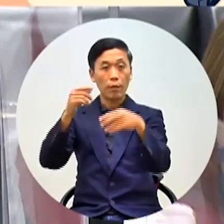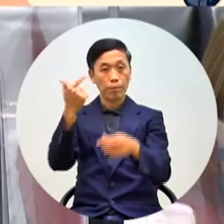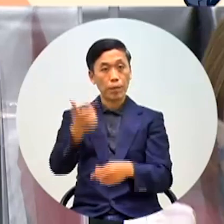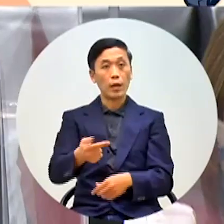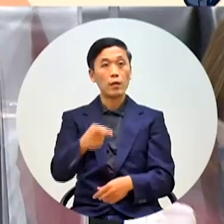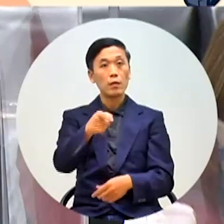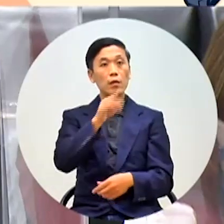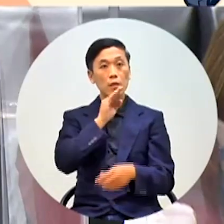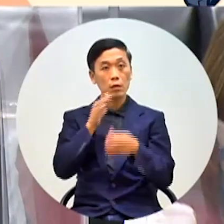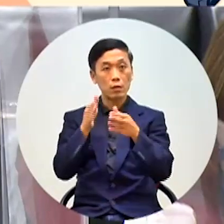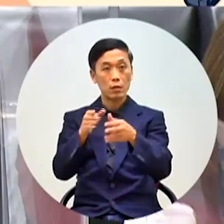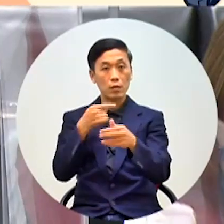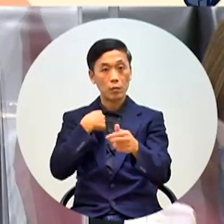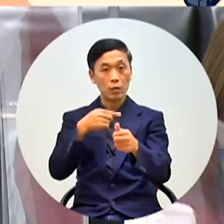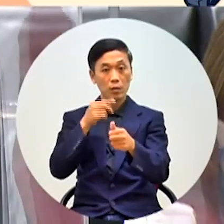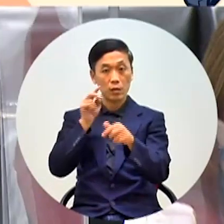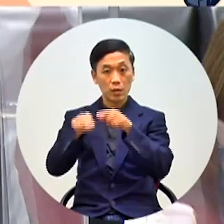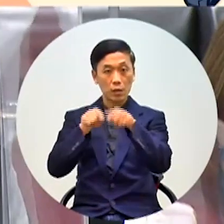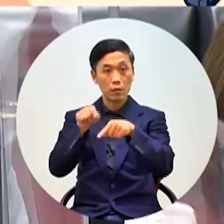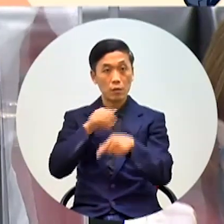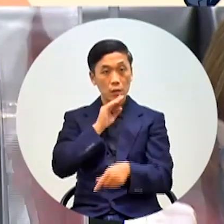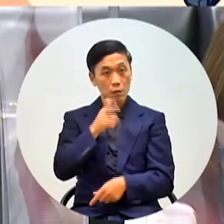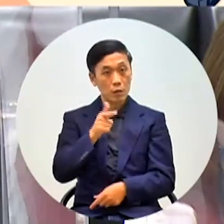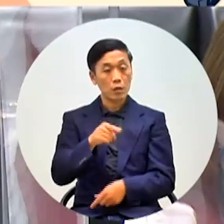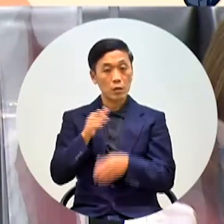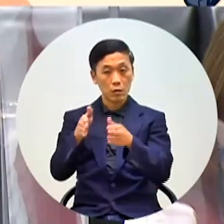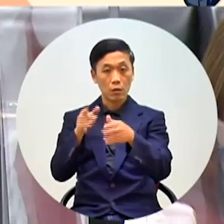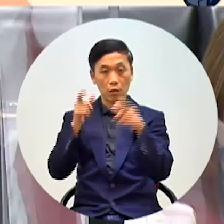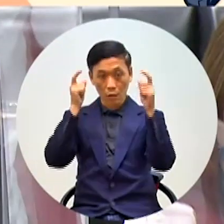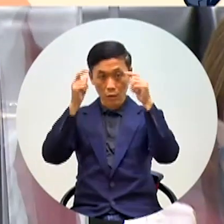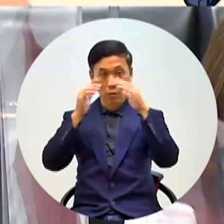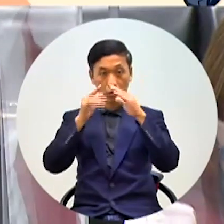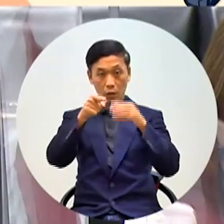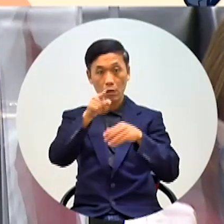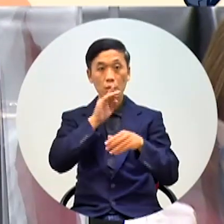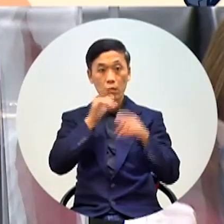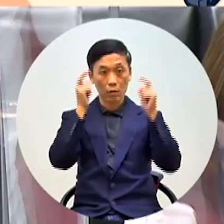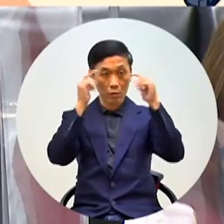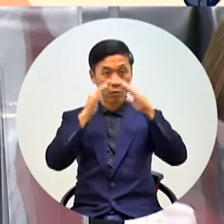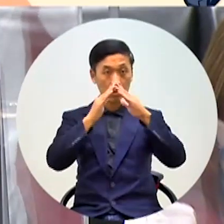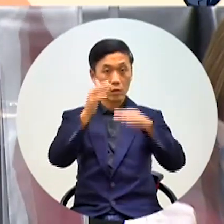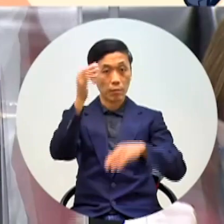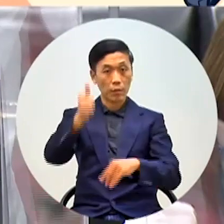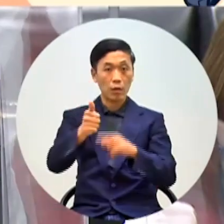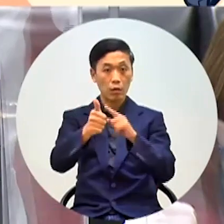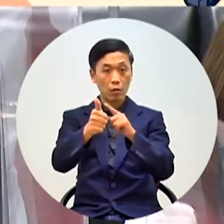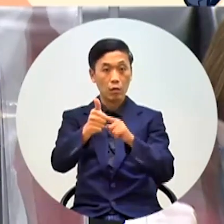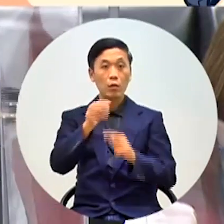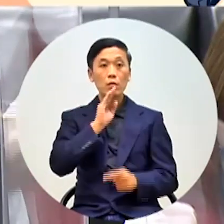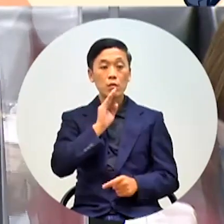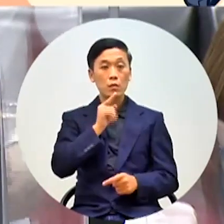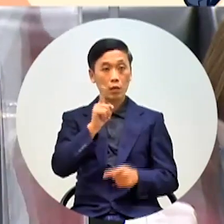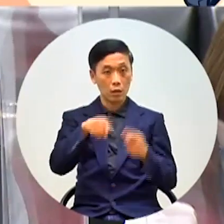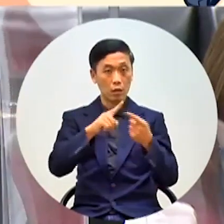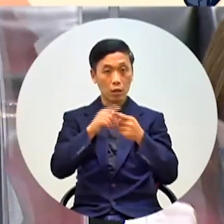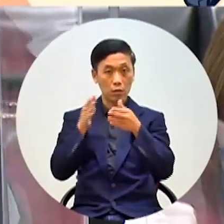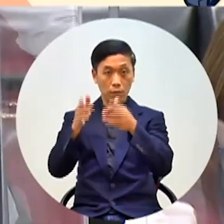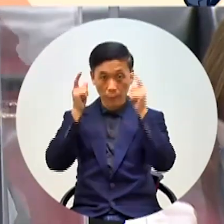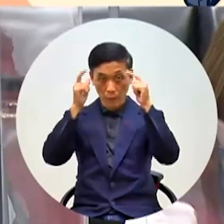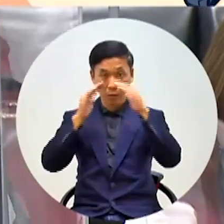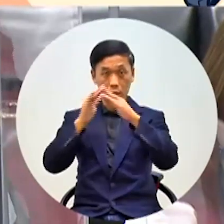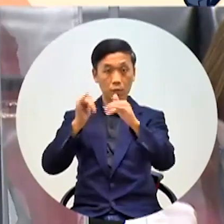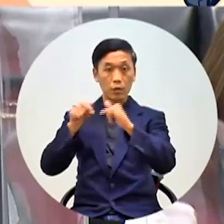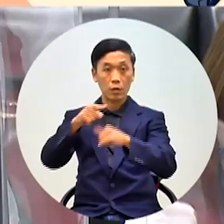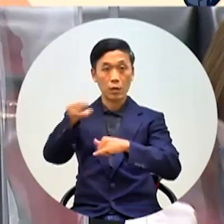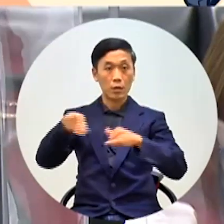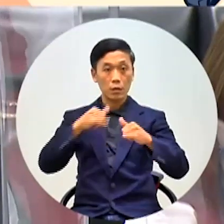气运足忝？你身为一个高雄市长，照你讲， 应该是要帮高雄市民的生活品质